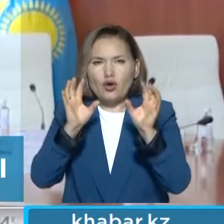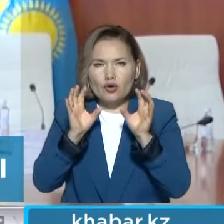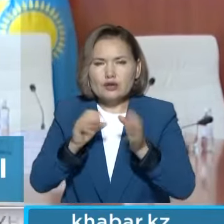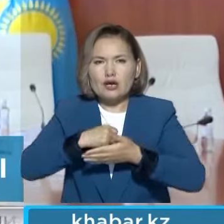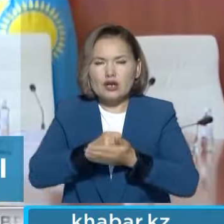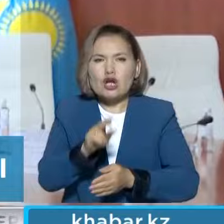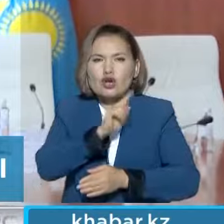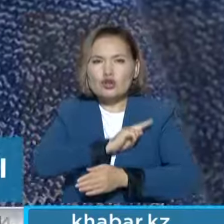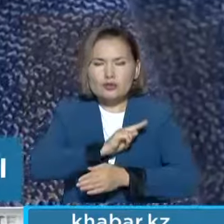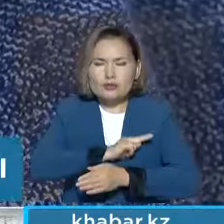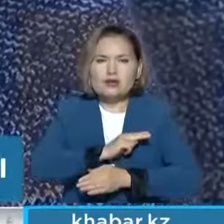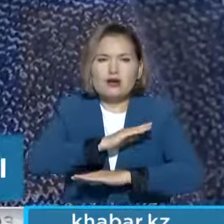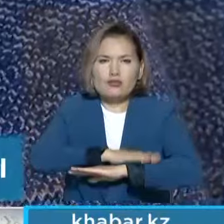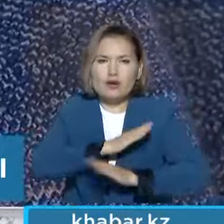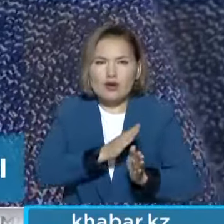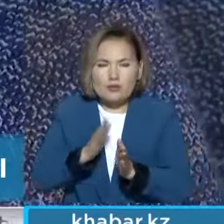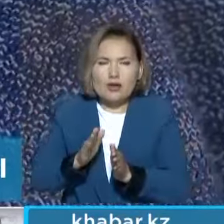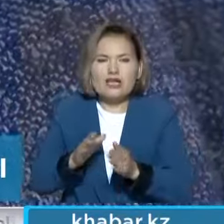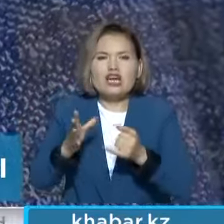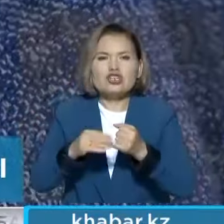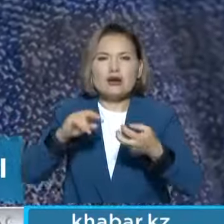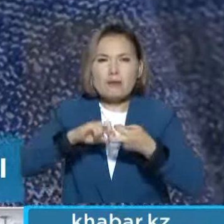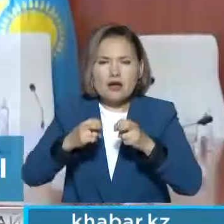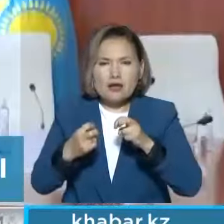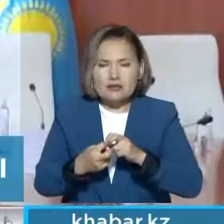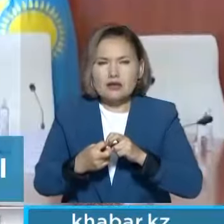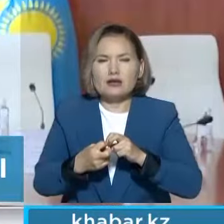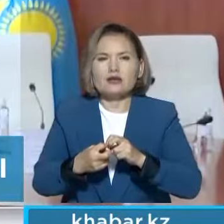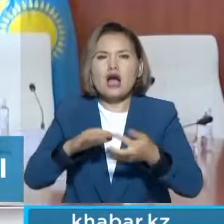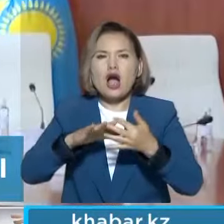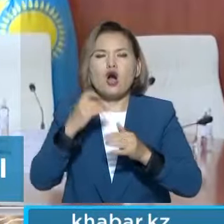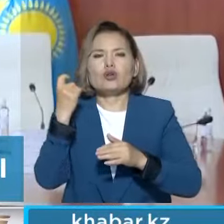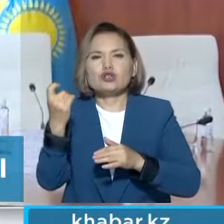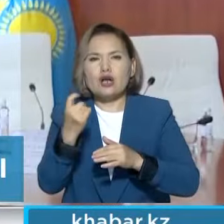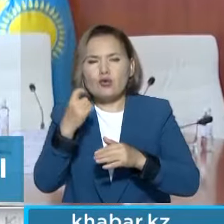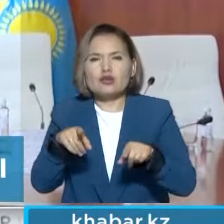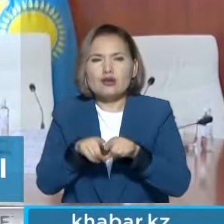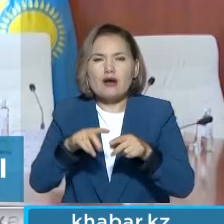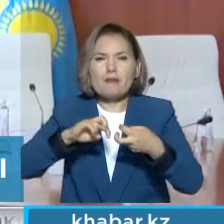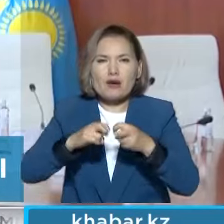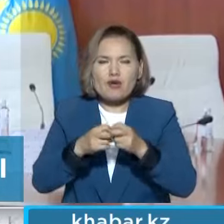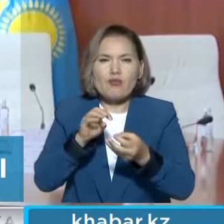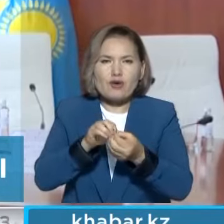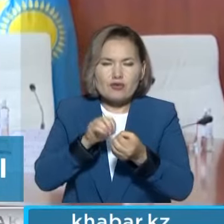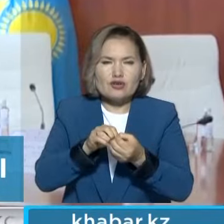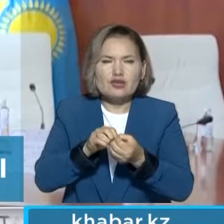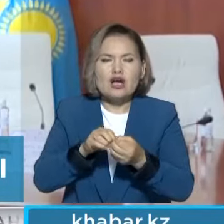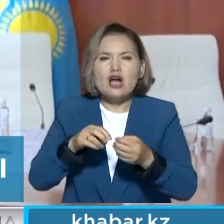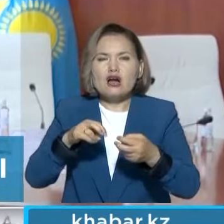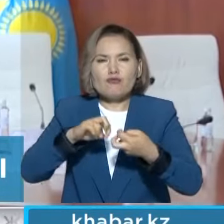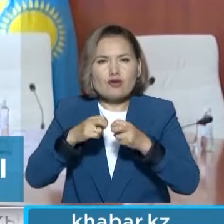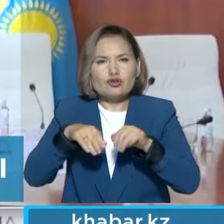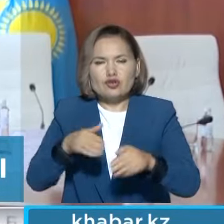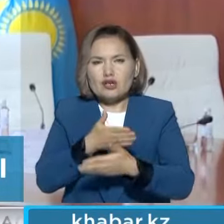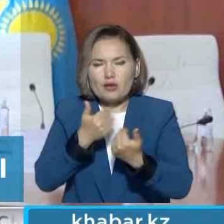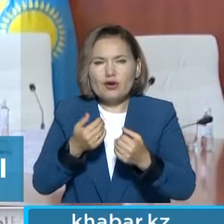жұмысты дамыту мәселесі. Бүгінгі таңда жер мәселесін бұл ауыл шаруашылық министрінің құрамында қалып отыр. Сондықтан жерге нақты